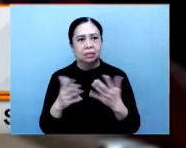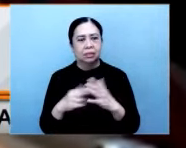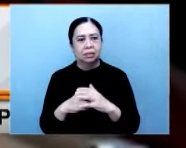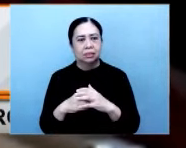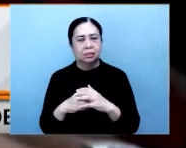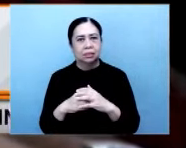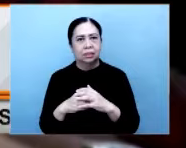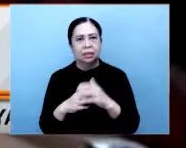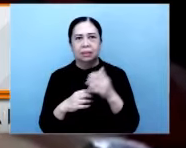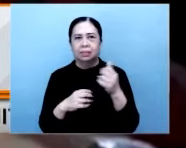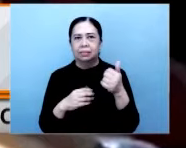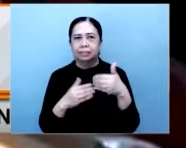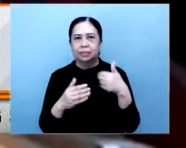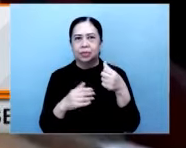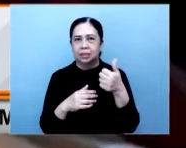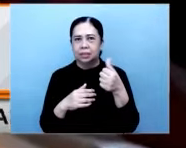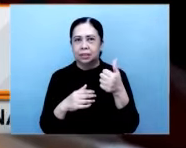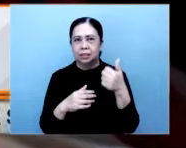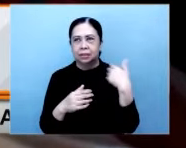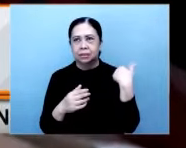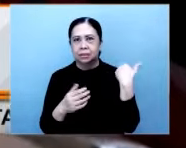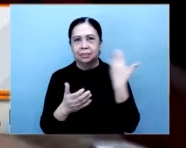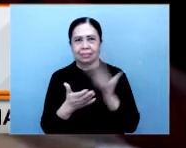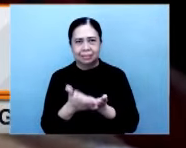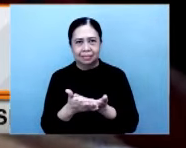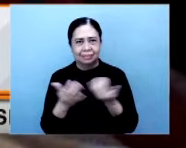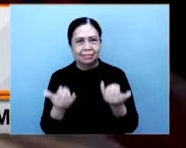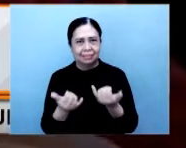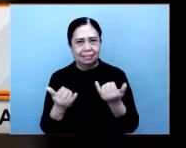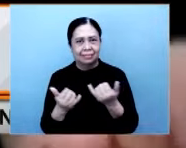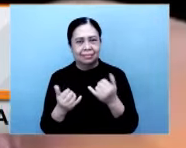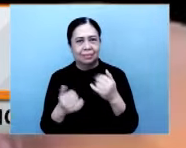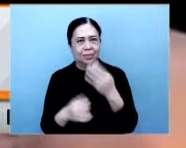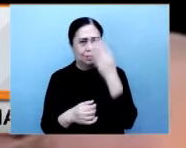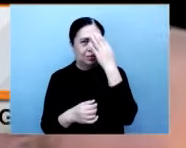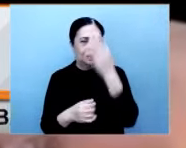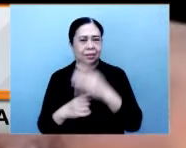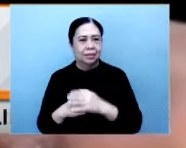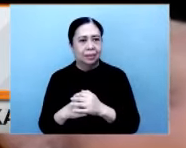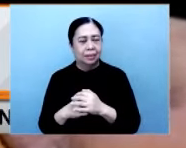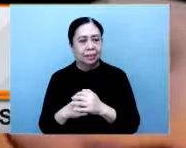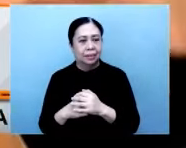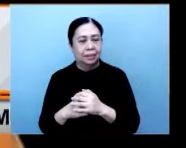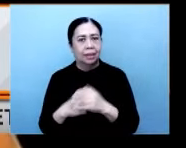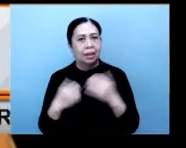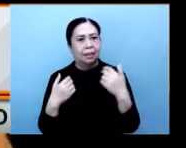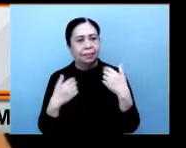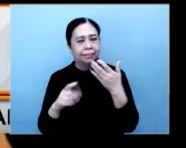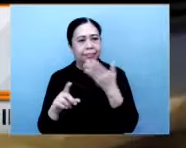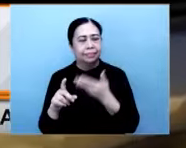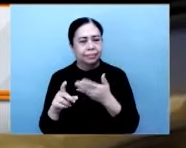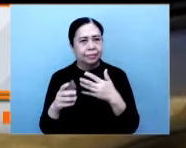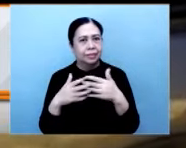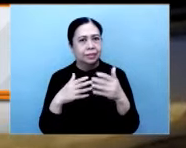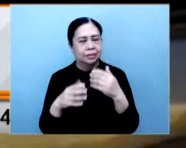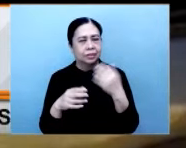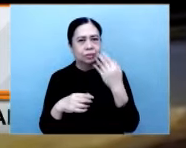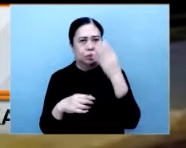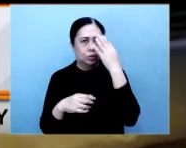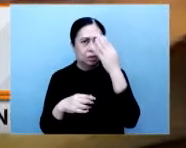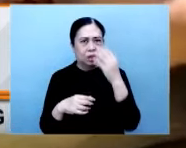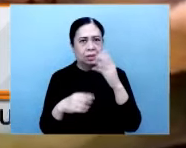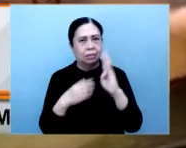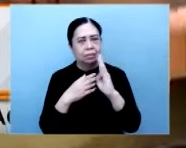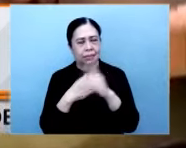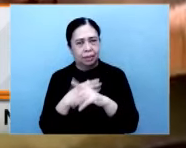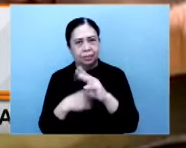10. Tapos ngayon pa lang kami nakarating ng Bukawi. Ang service driver naman na si Ryan, kahit sa Bulacan lang nakatira, balik Maynila na